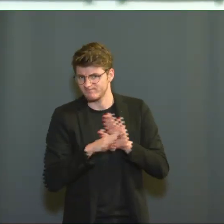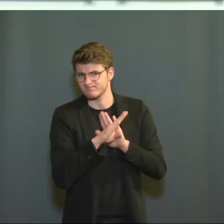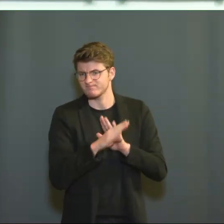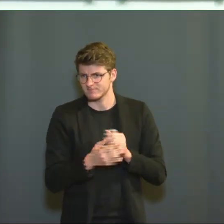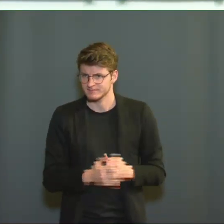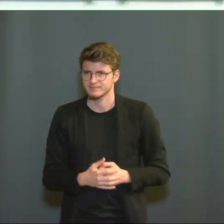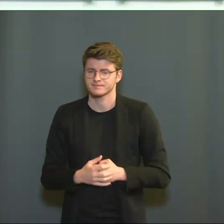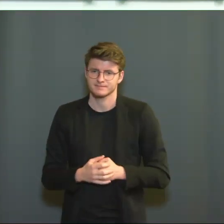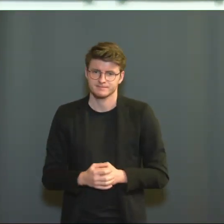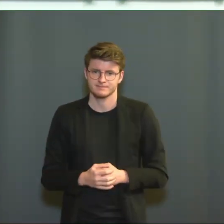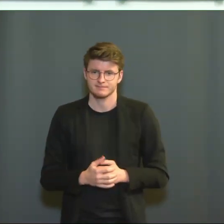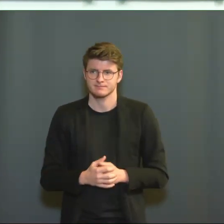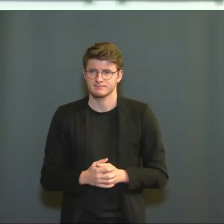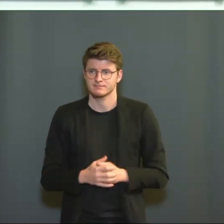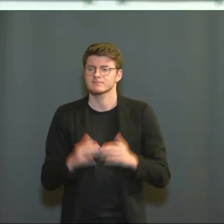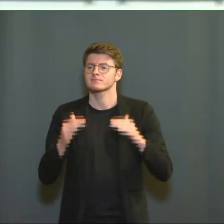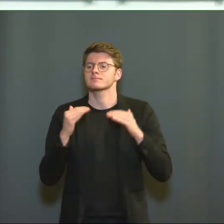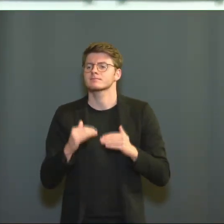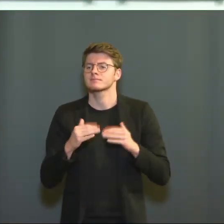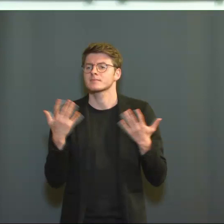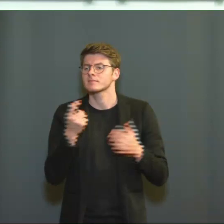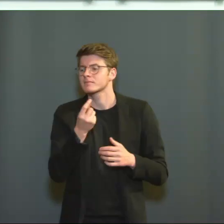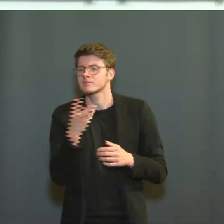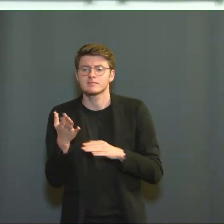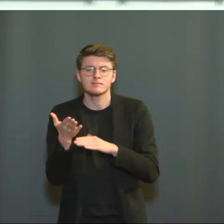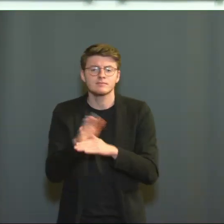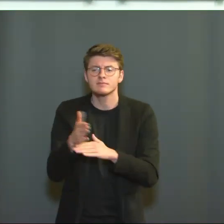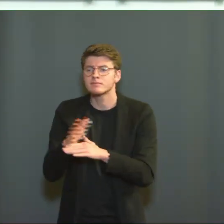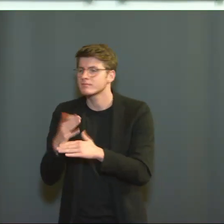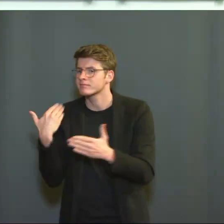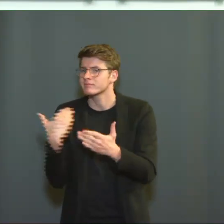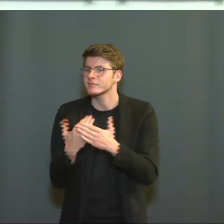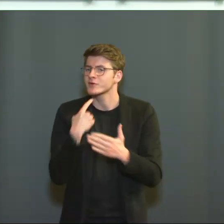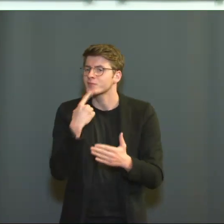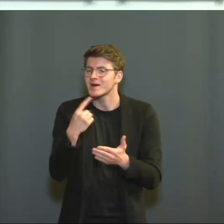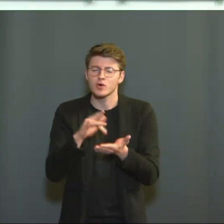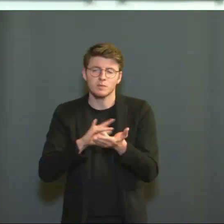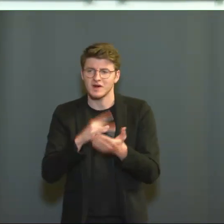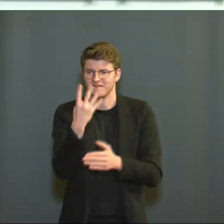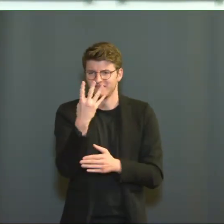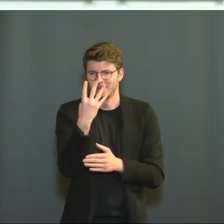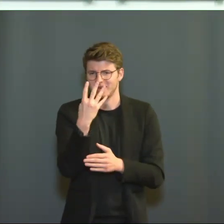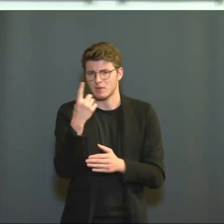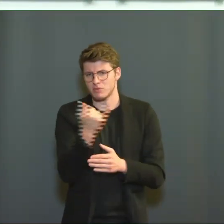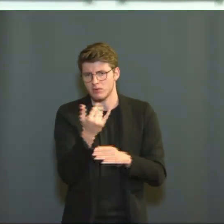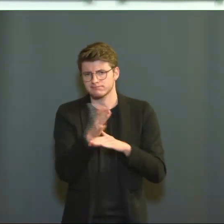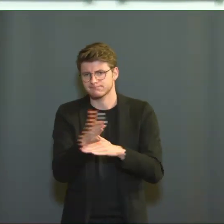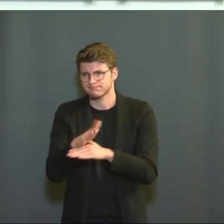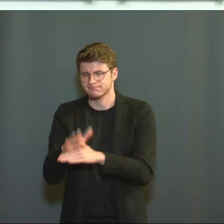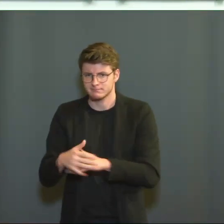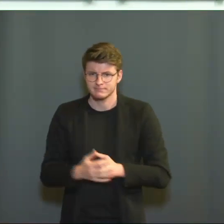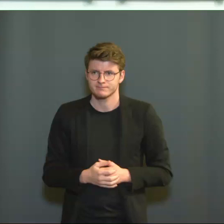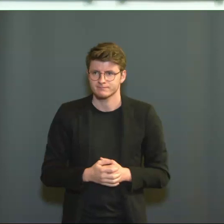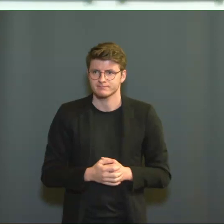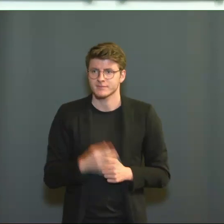De overlijdens schommelden de afgelopen week rond een gemiddelde van 4 per dag. De week voordien